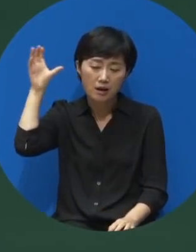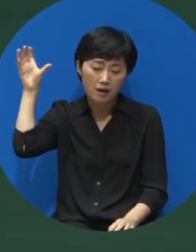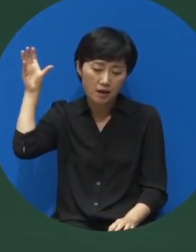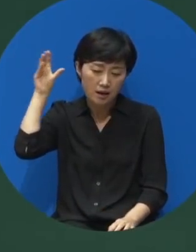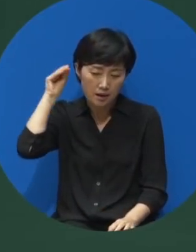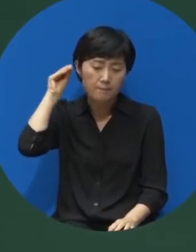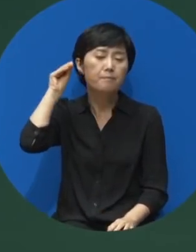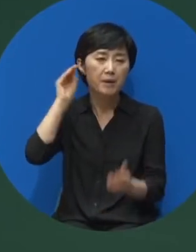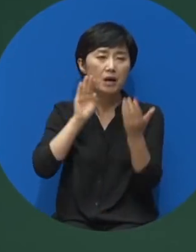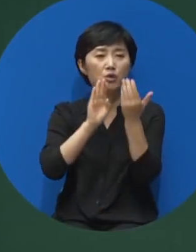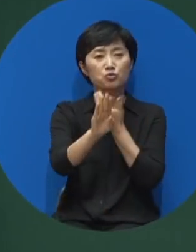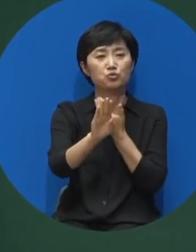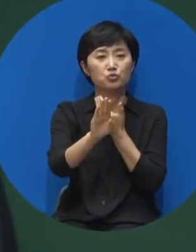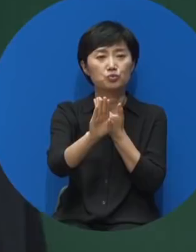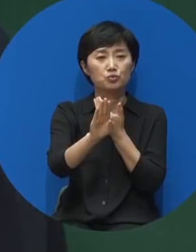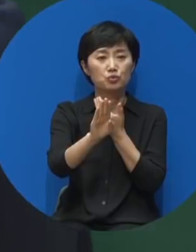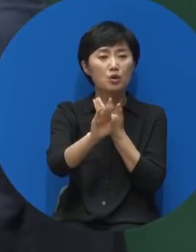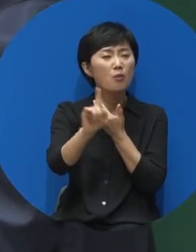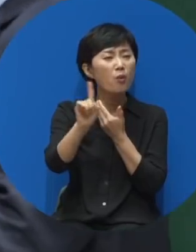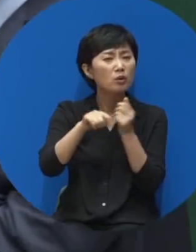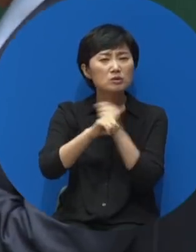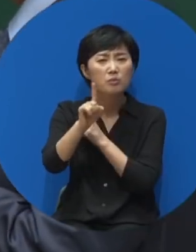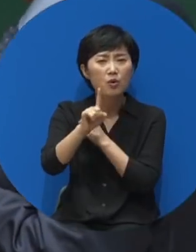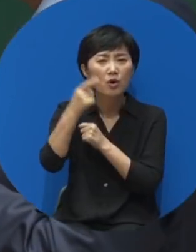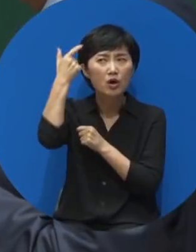한마디도 땅에 떨어지지 않았다.